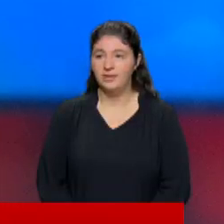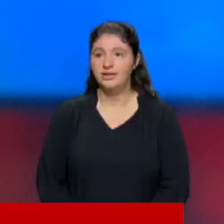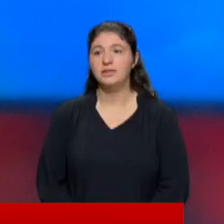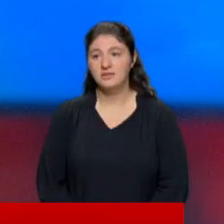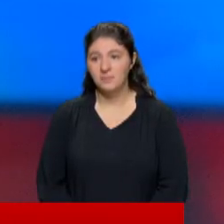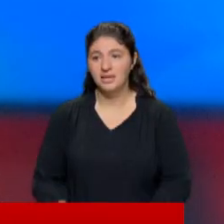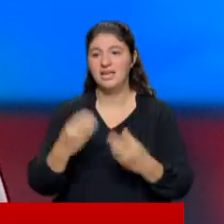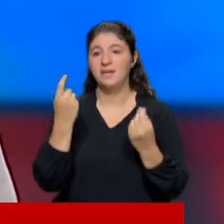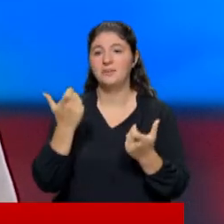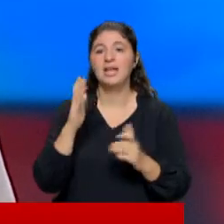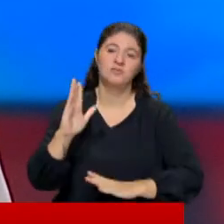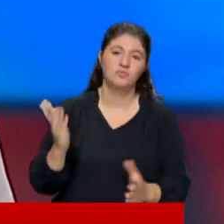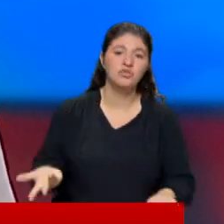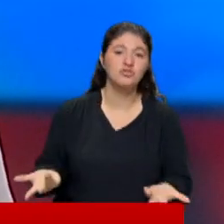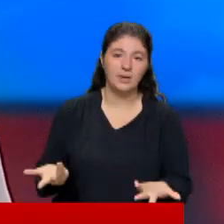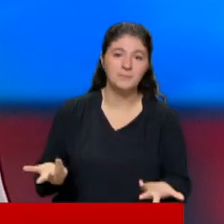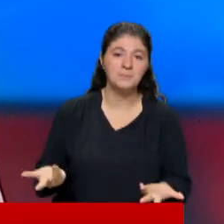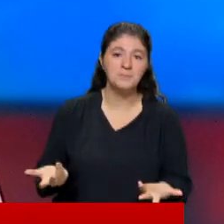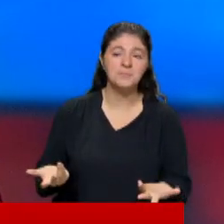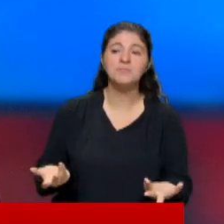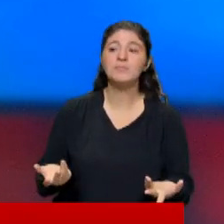Tabii ki iyi bir yere gitmeyecek.